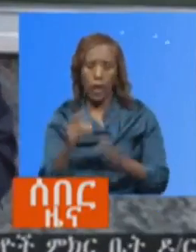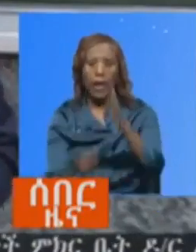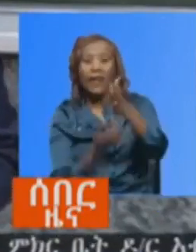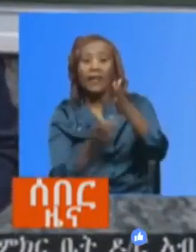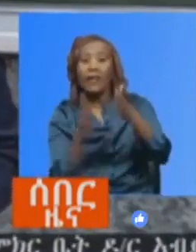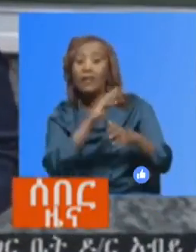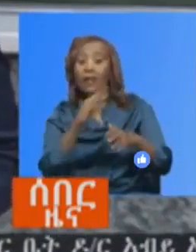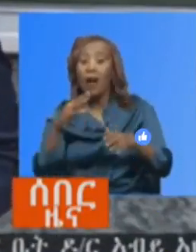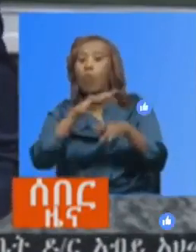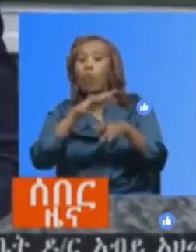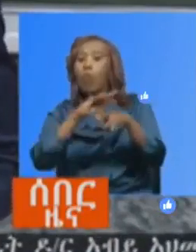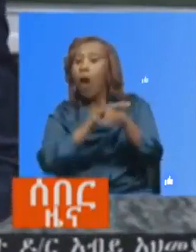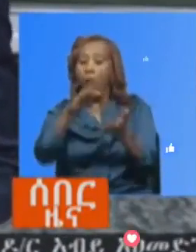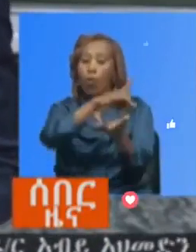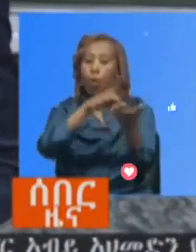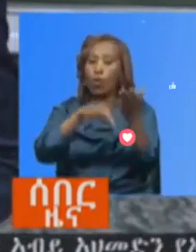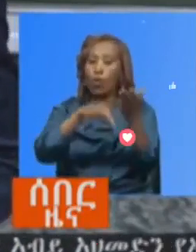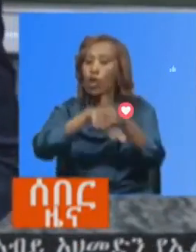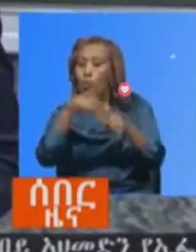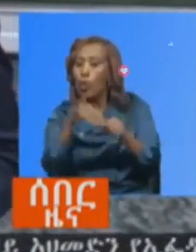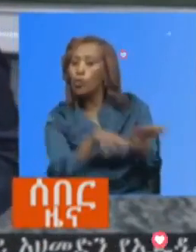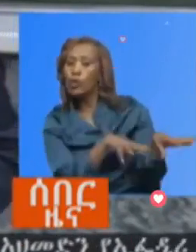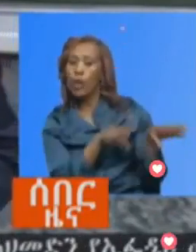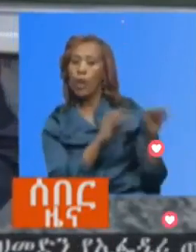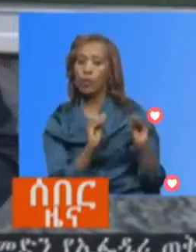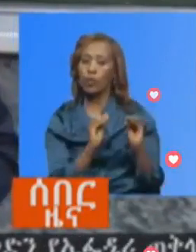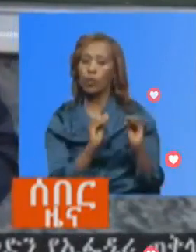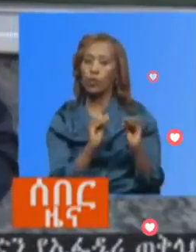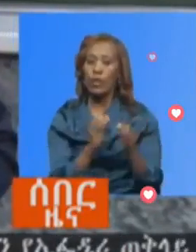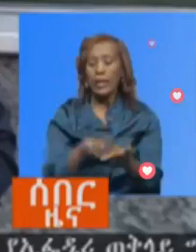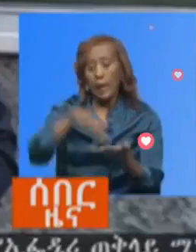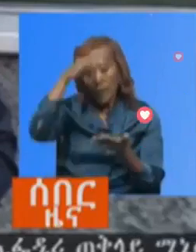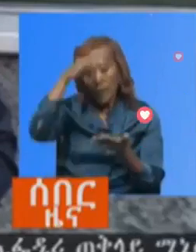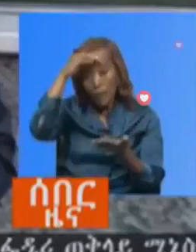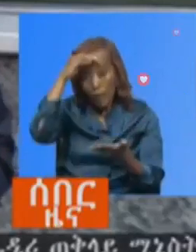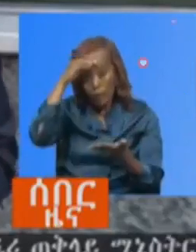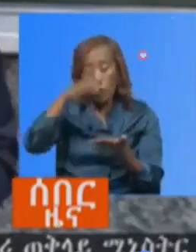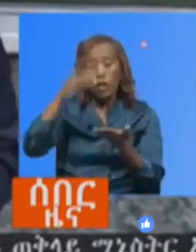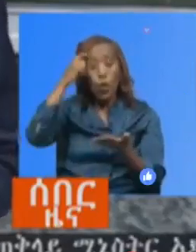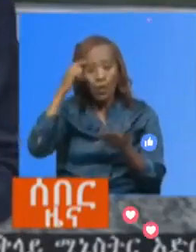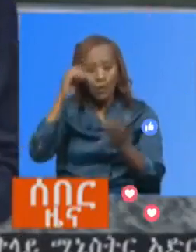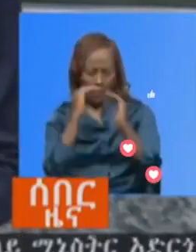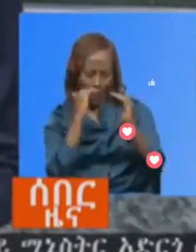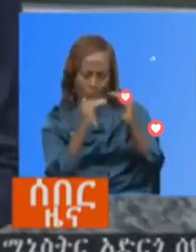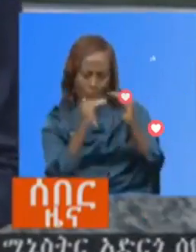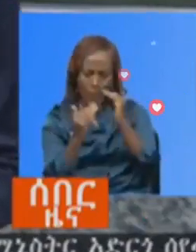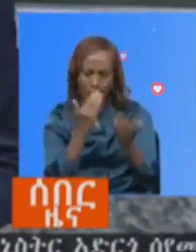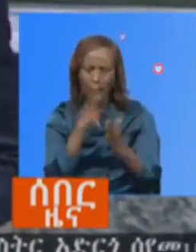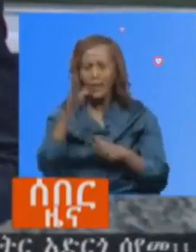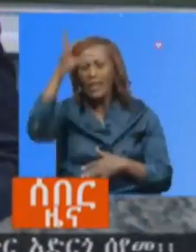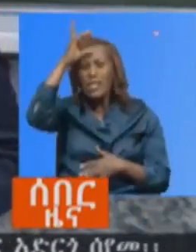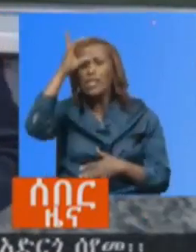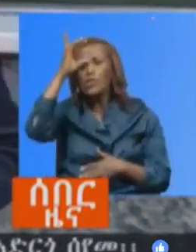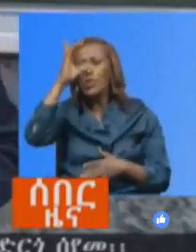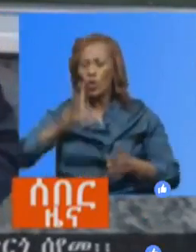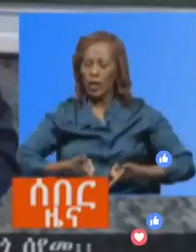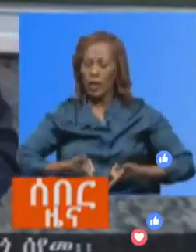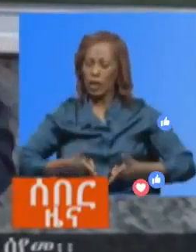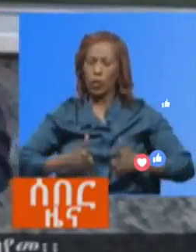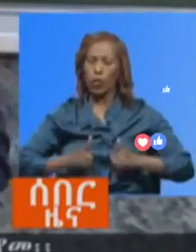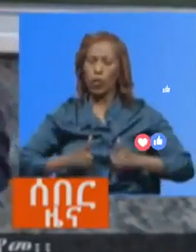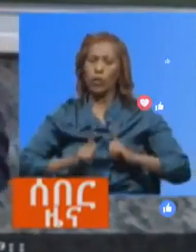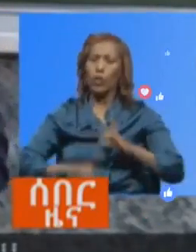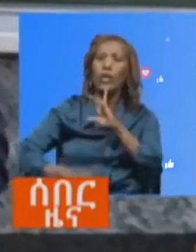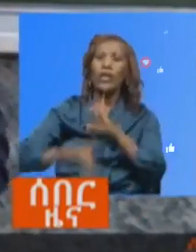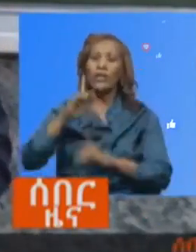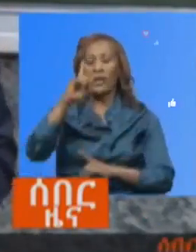ሙያ ኮሌጆች የሚወጡት ተማሪዎች ከሚገበዩት እውቀት የሚነጻጸር ክህሎት እንዲኖራቸው